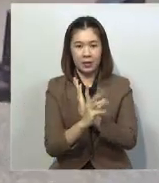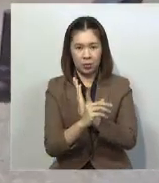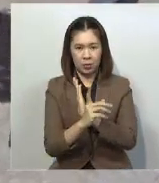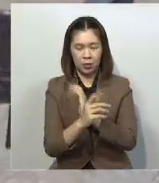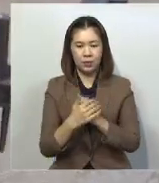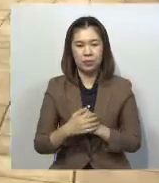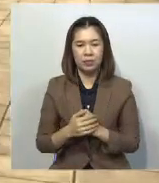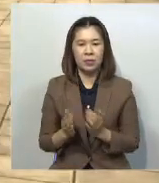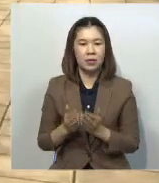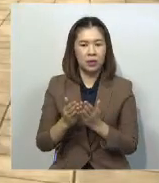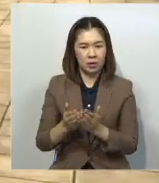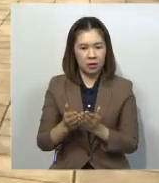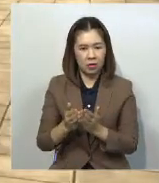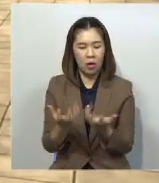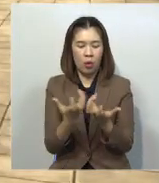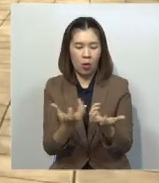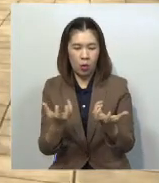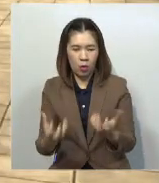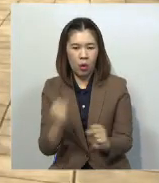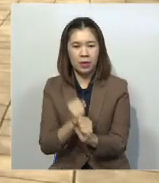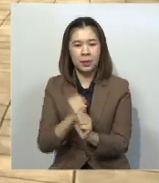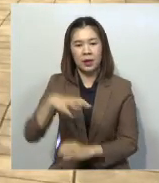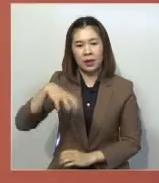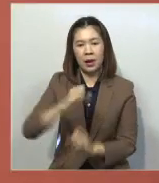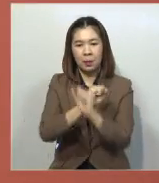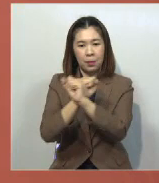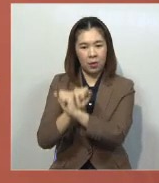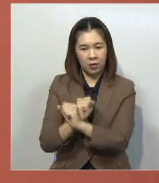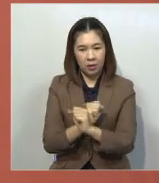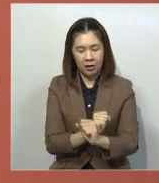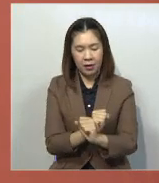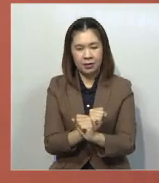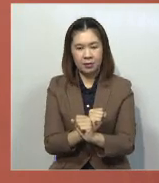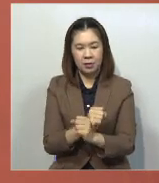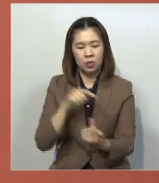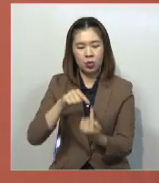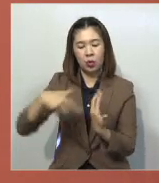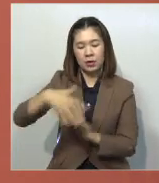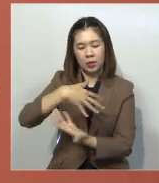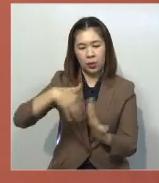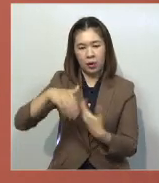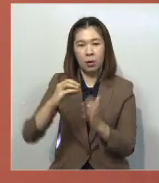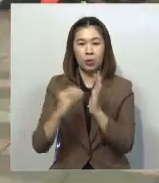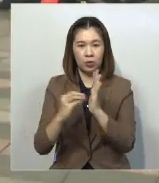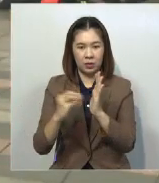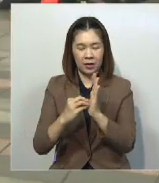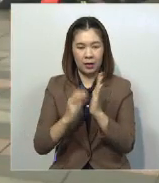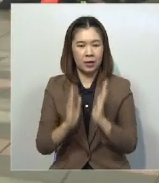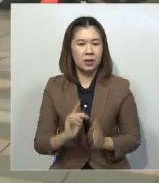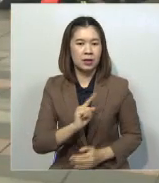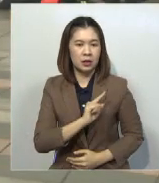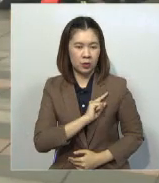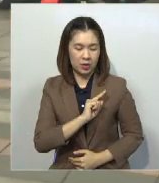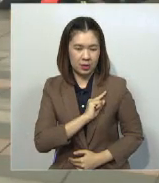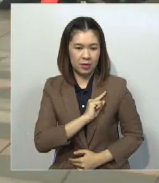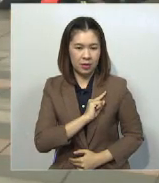พร้อมด้วยรถน้ำและก็อุปกรณ์จากสำนักงานป้องกันและบรรเทาสาธารณภัยรวมถึงสำนักสิ่งแวดล้อมกรุงเทพมหานครนะครับแล้วก็เจ้าหน้าที่